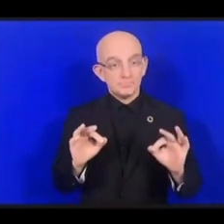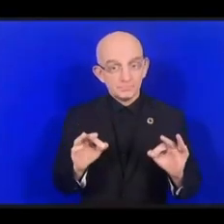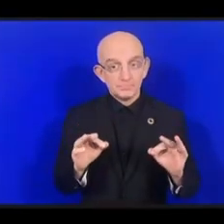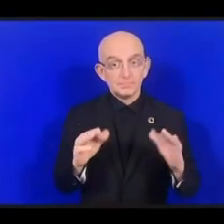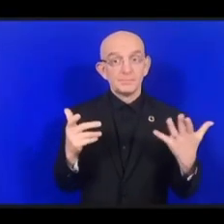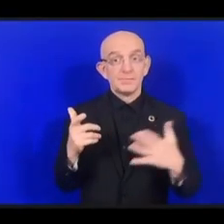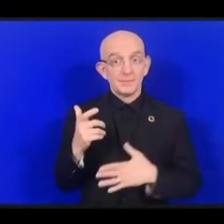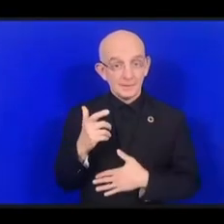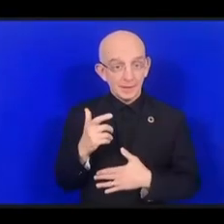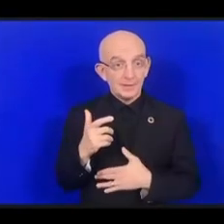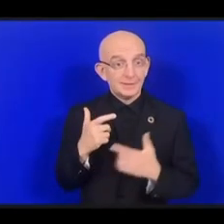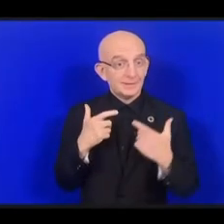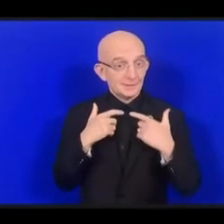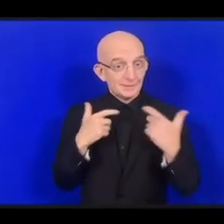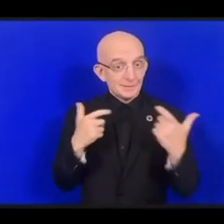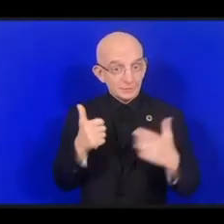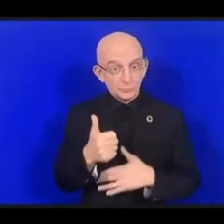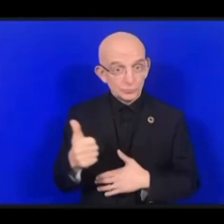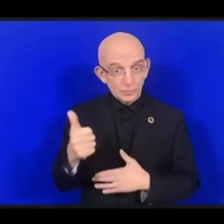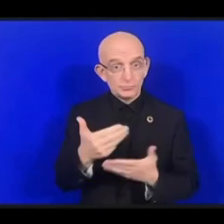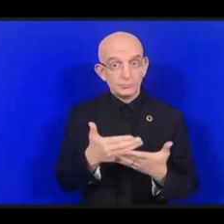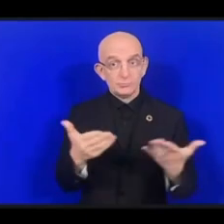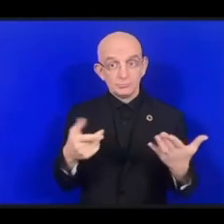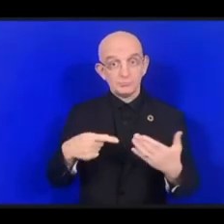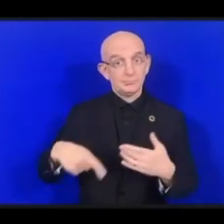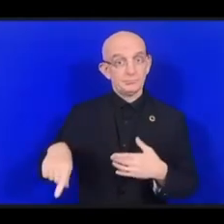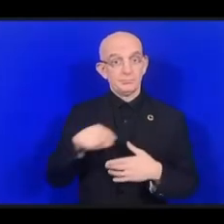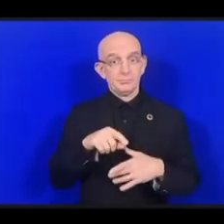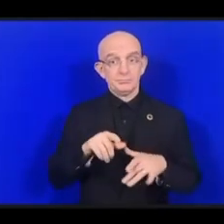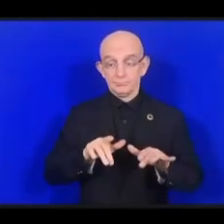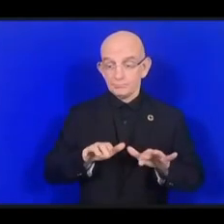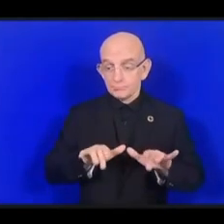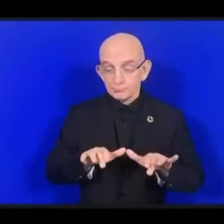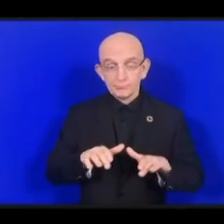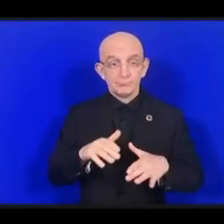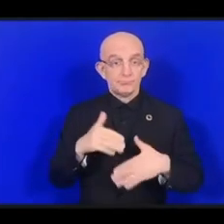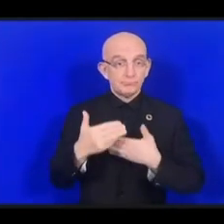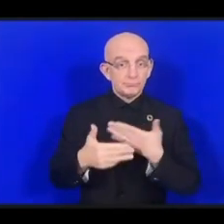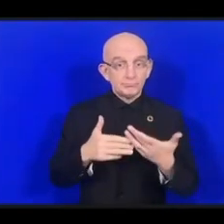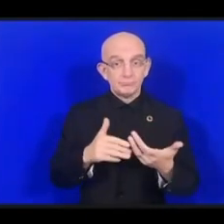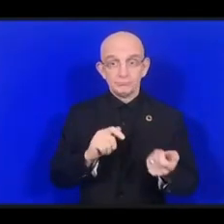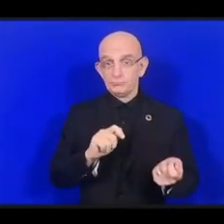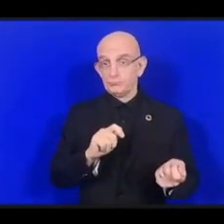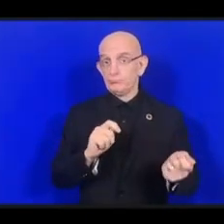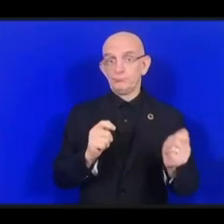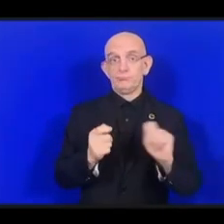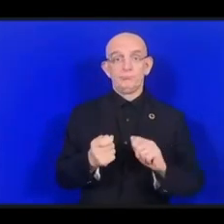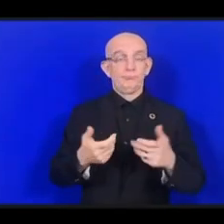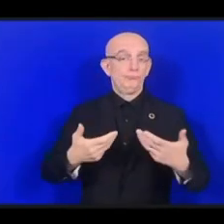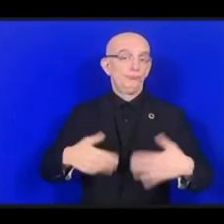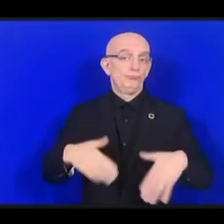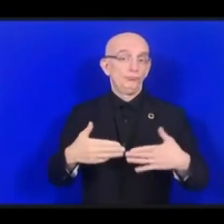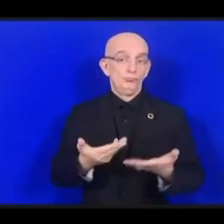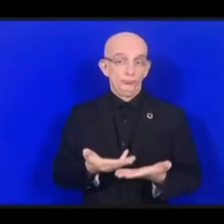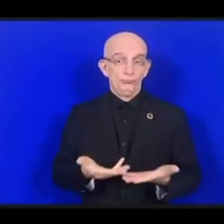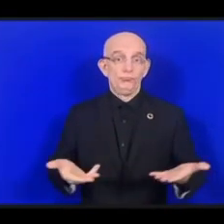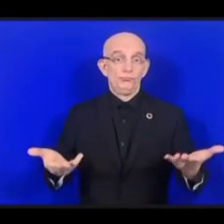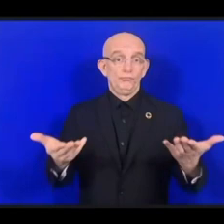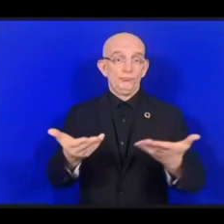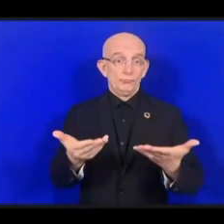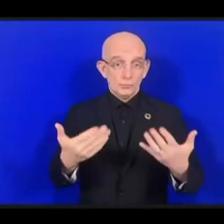numérique d'aujourd'hui qui évolue rapidement à la technologie nous offre à la fois des opportunités formidables et de réels